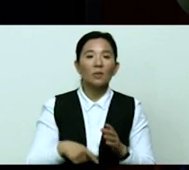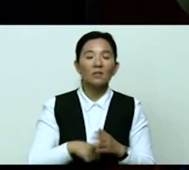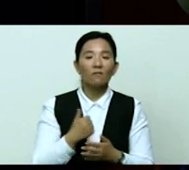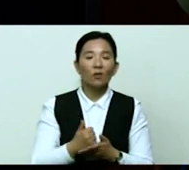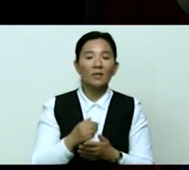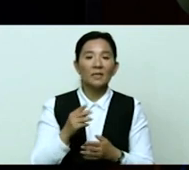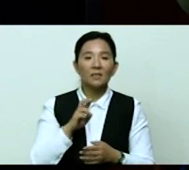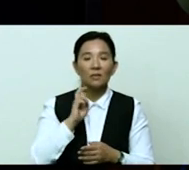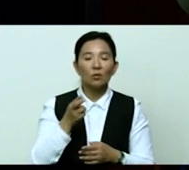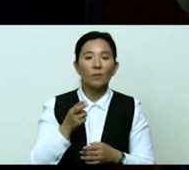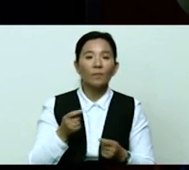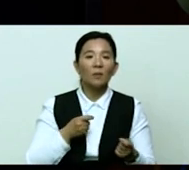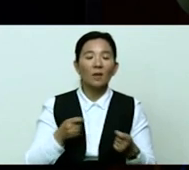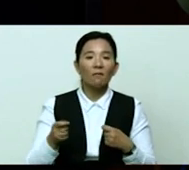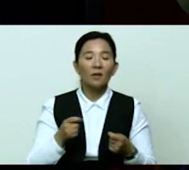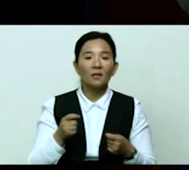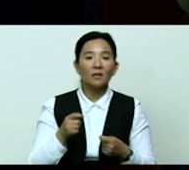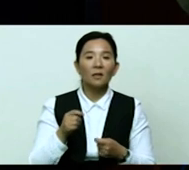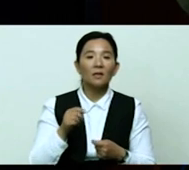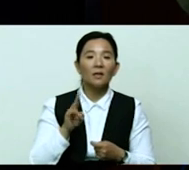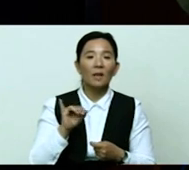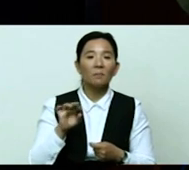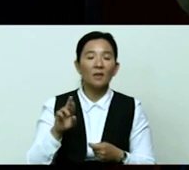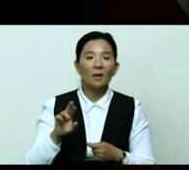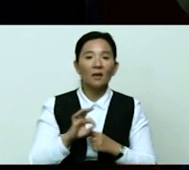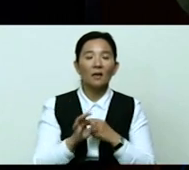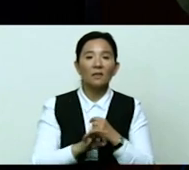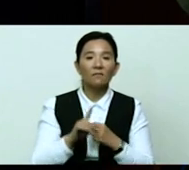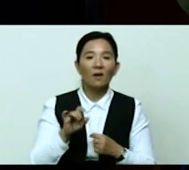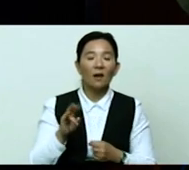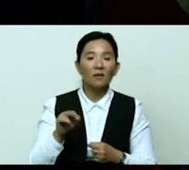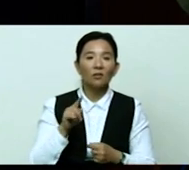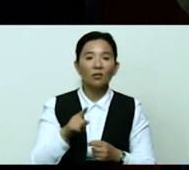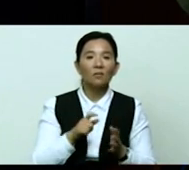Аталыка. Правление Нарбутабия, Коканского хана, в